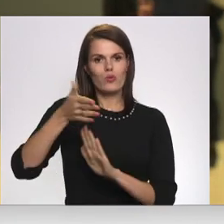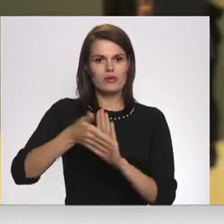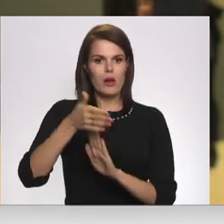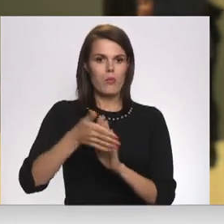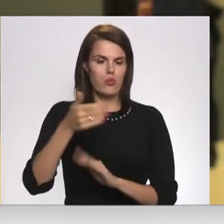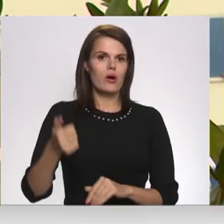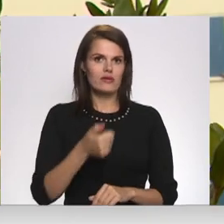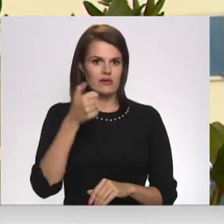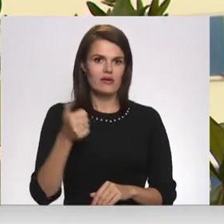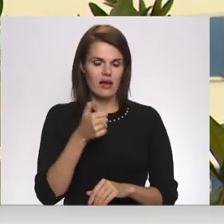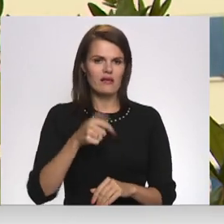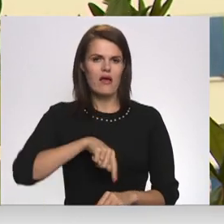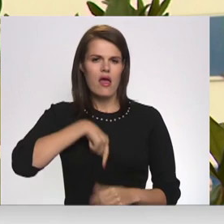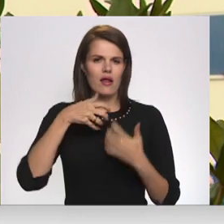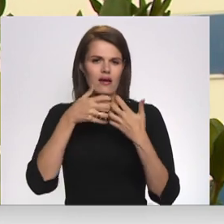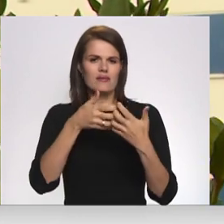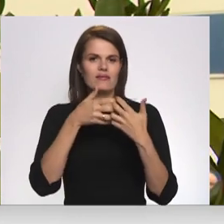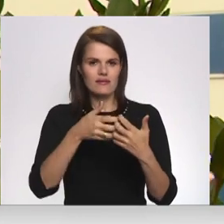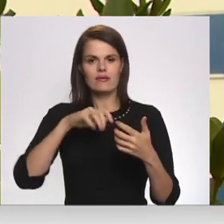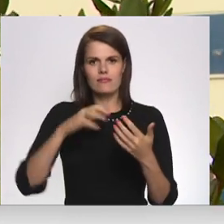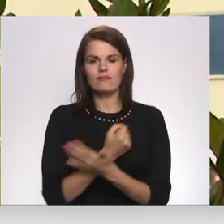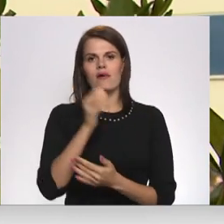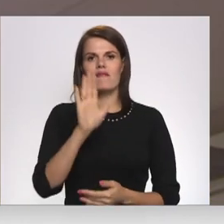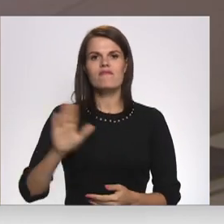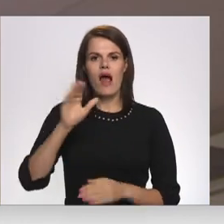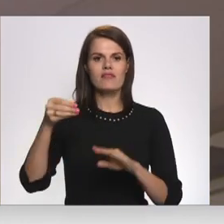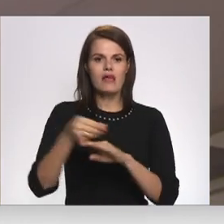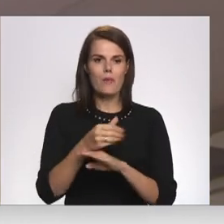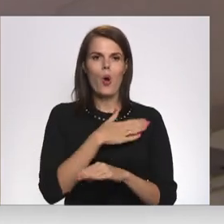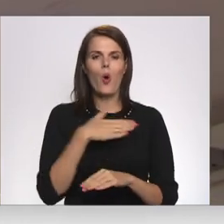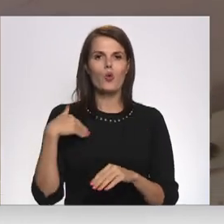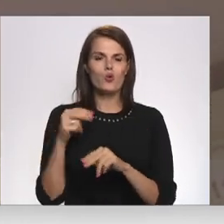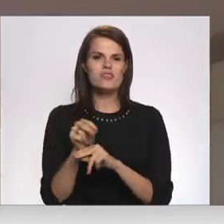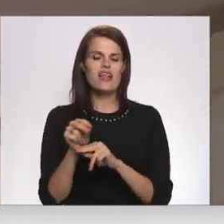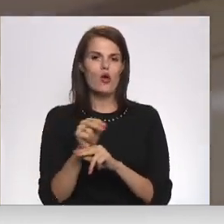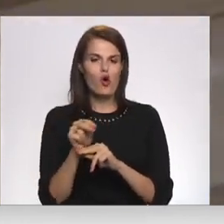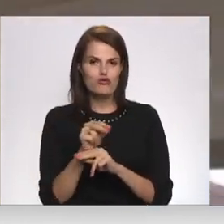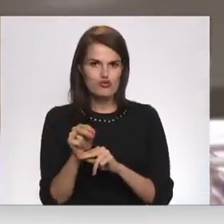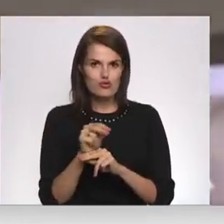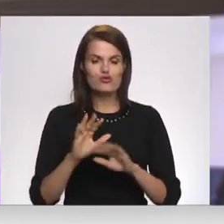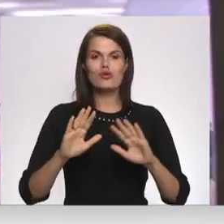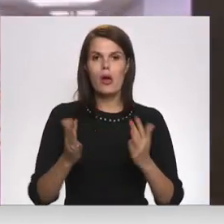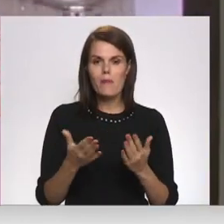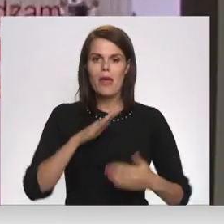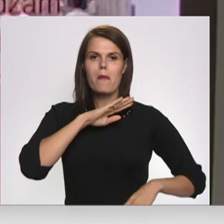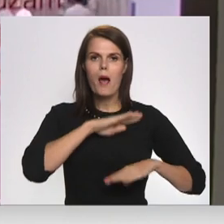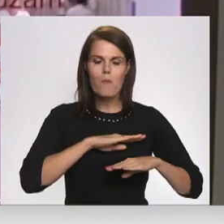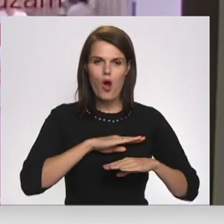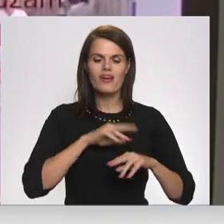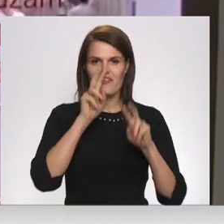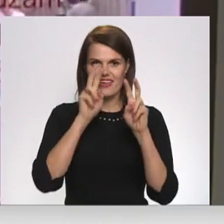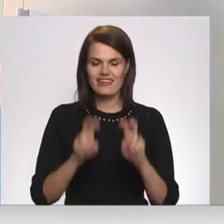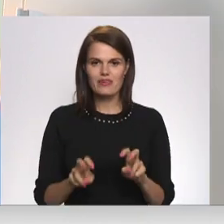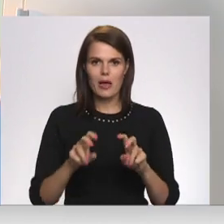Irina Januma. Pēc ilgām cīņām izdevies panākt valsts apmaksātu krūts rekonstrukciju. Savukārt mamogrāfijas